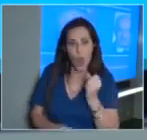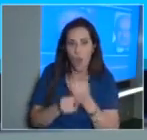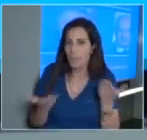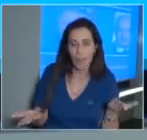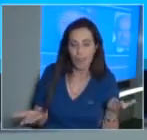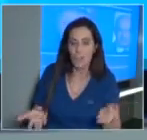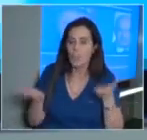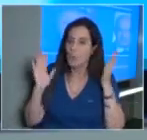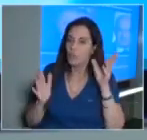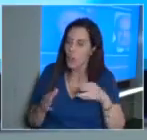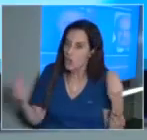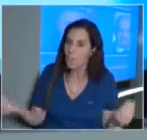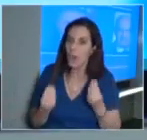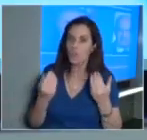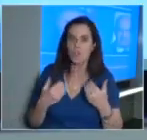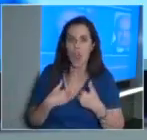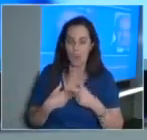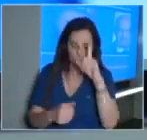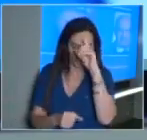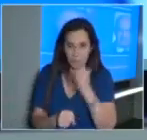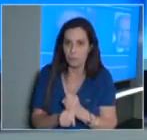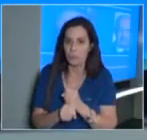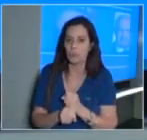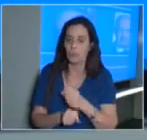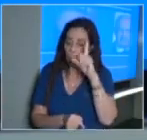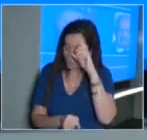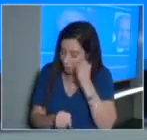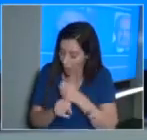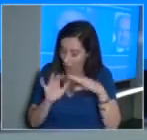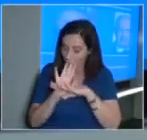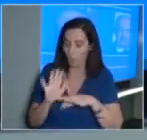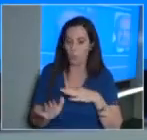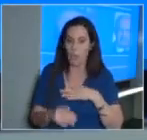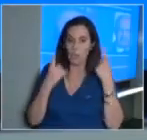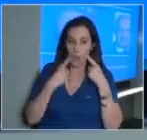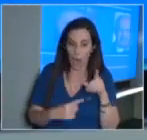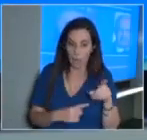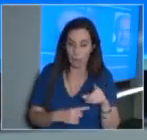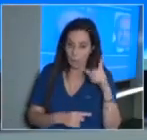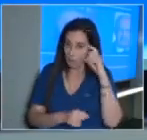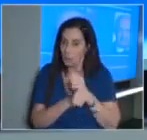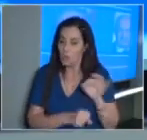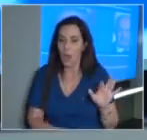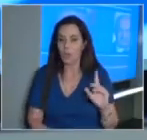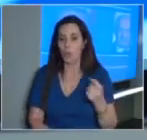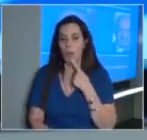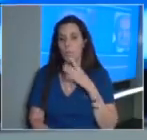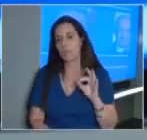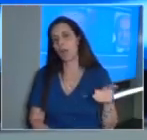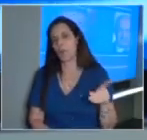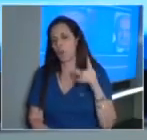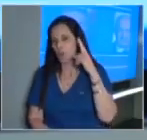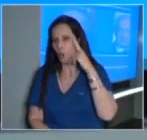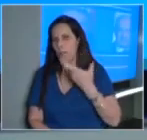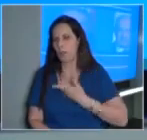ככה. סוף סוף יש משהו שאנחנו עומדים על הדבר הזה, עומדים על העקרונות. כשחרדים עומדים על העקרונות שלהם, אז כולם אומרים, בסדר,